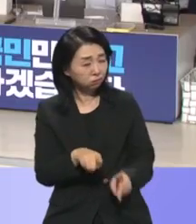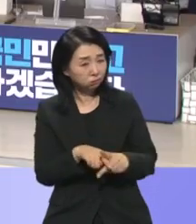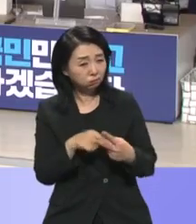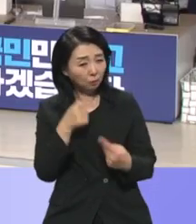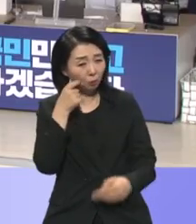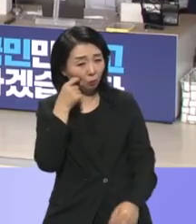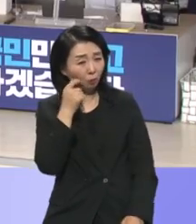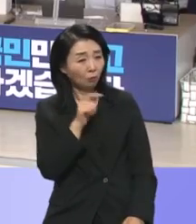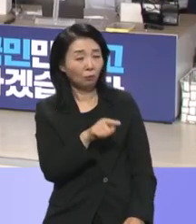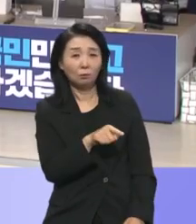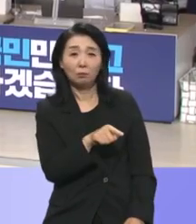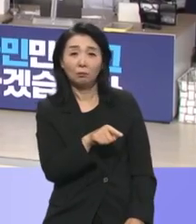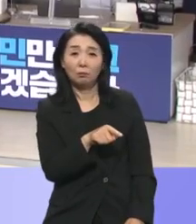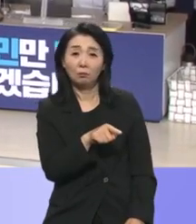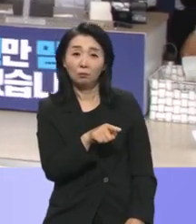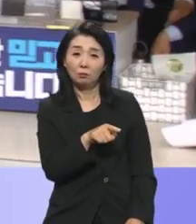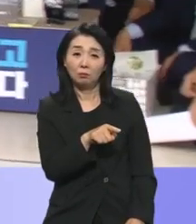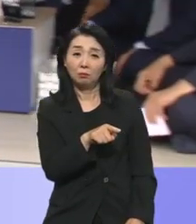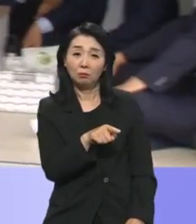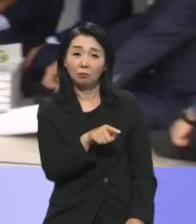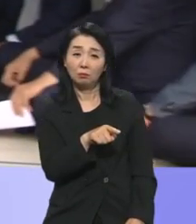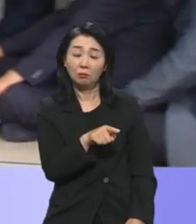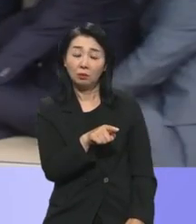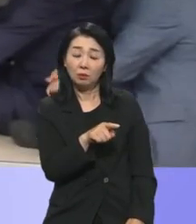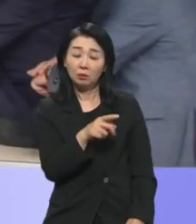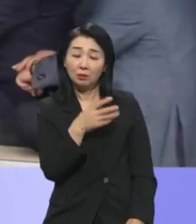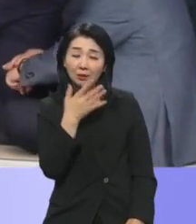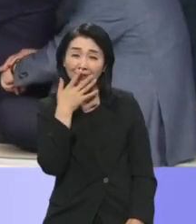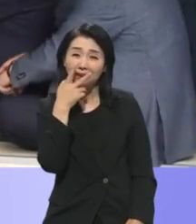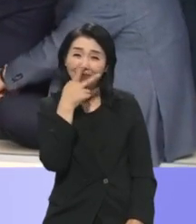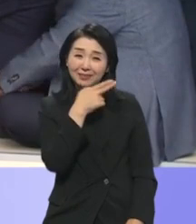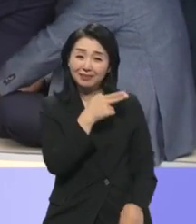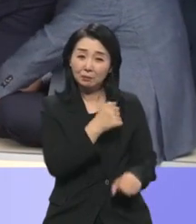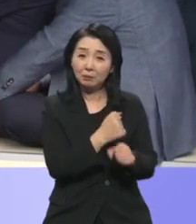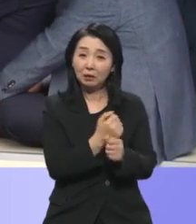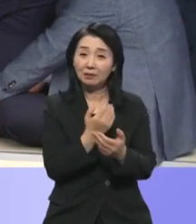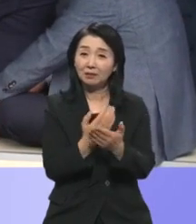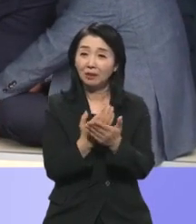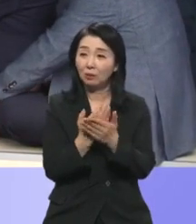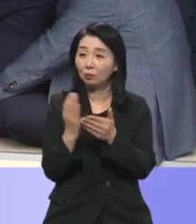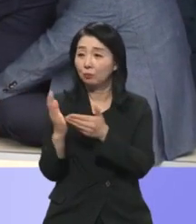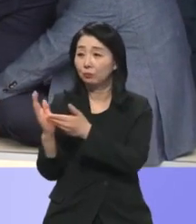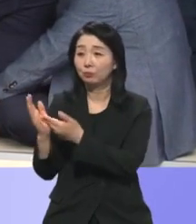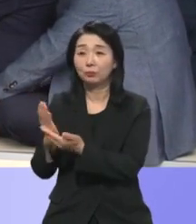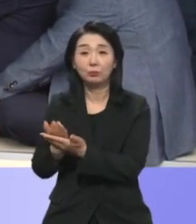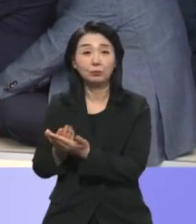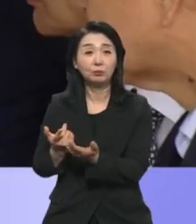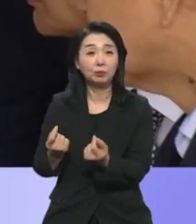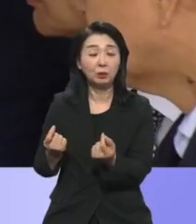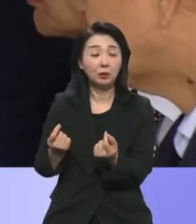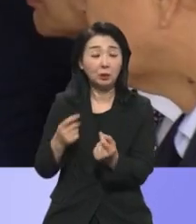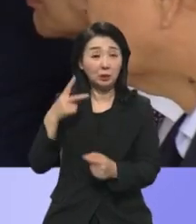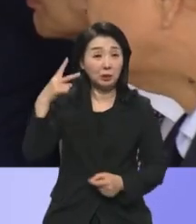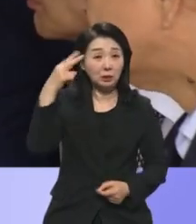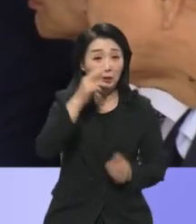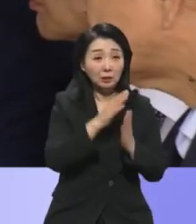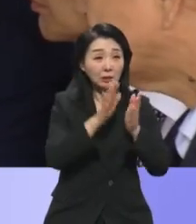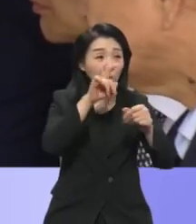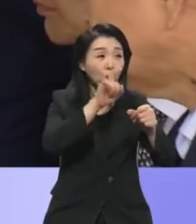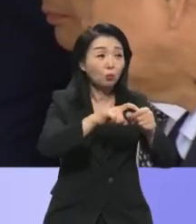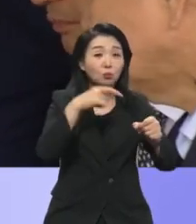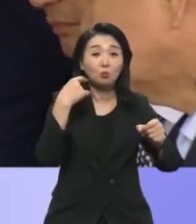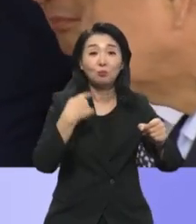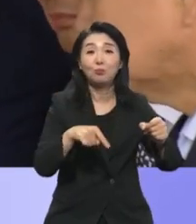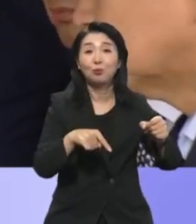그렇게까지 뭘 하면서 이제는 그 출구를 만들어 달라고 요구하는 것 아닌가 그렇다면 단식을 시작했을 때 목적이 과연